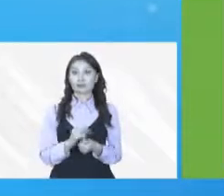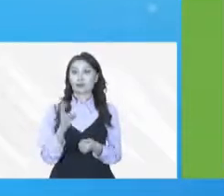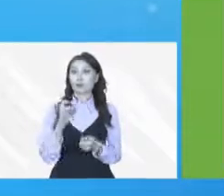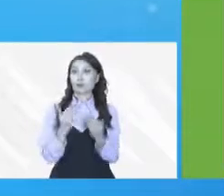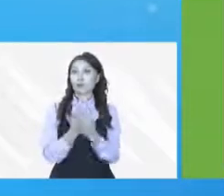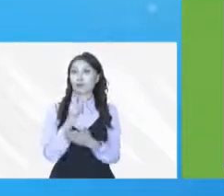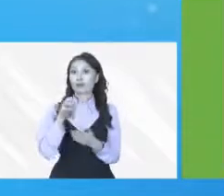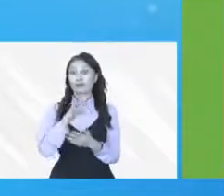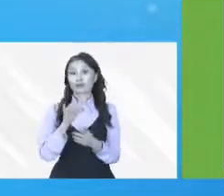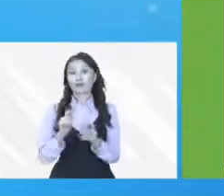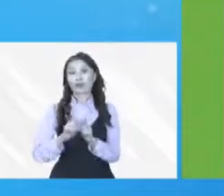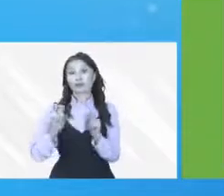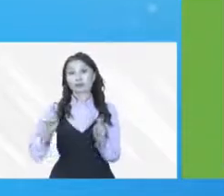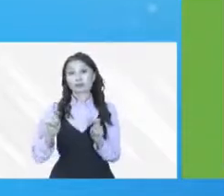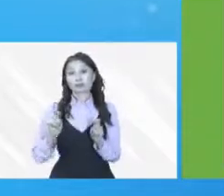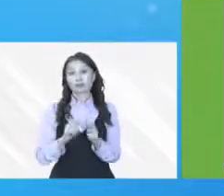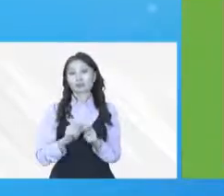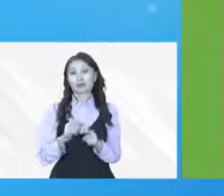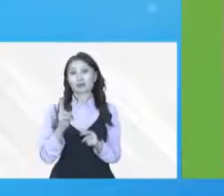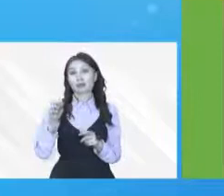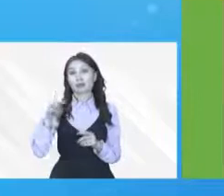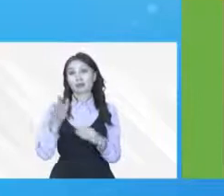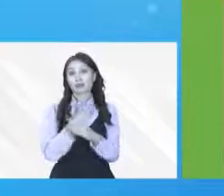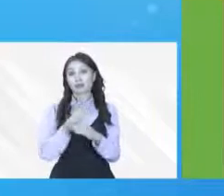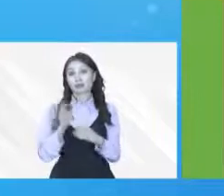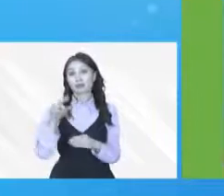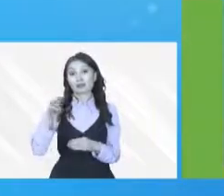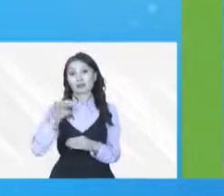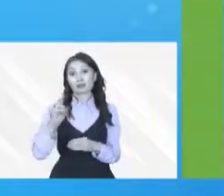Новые клетки образуются при делении клеток.